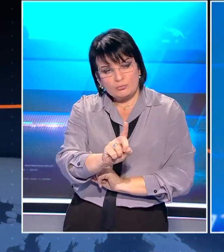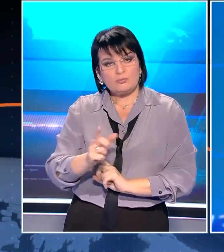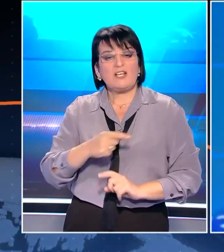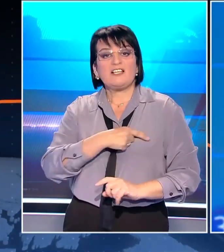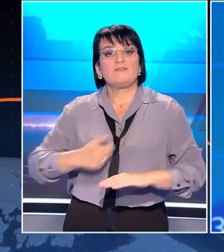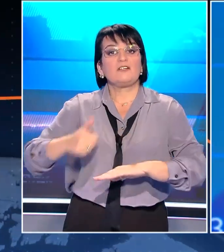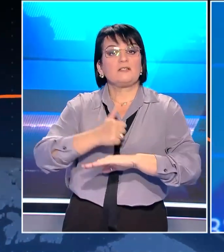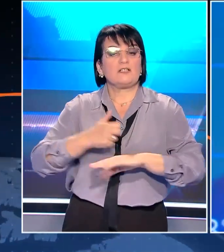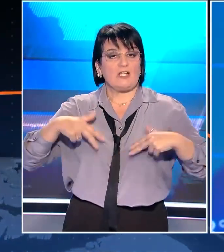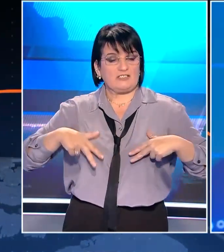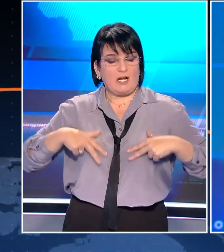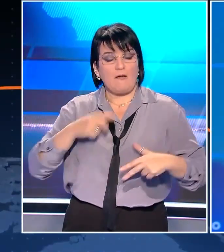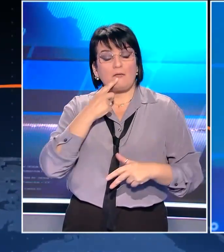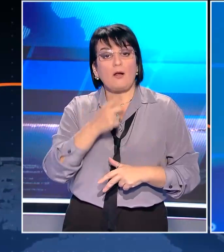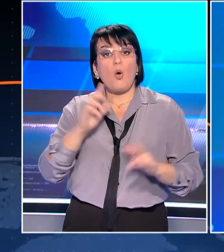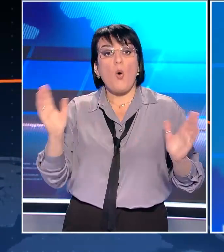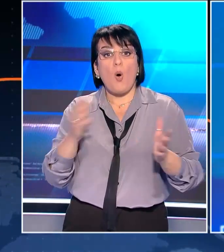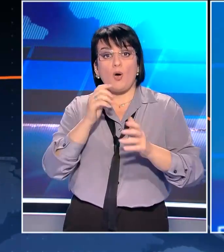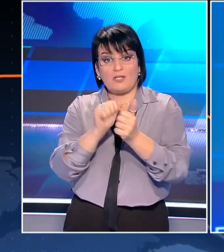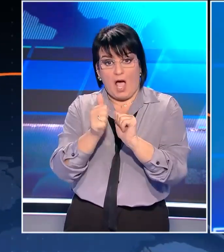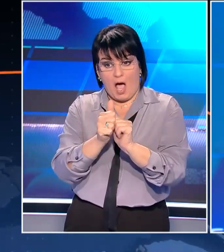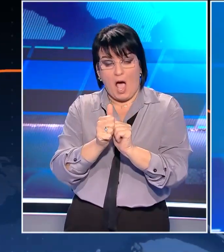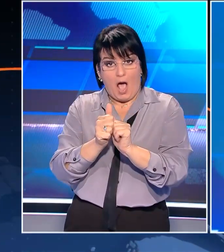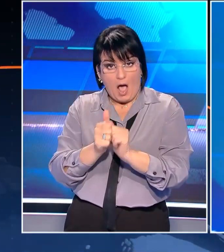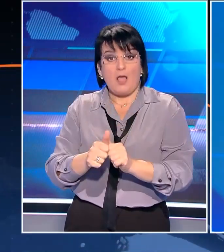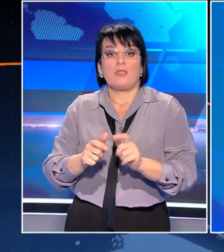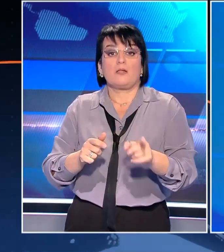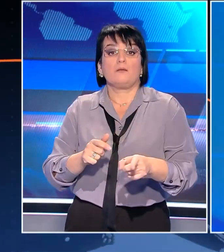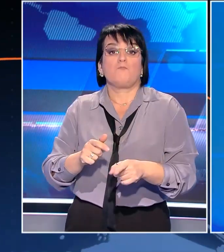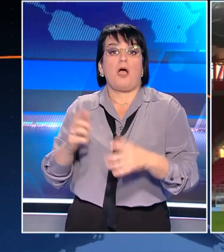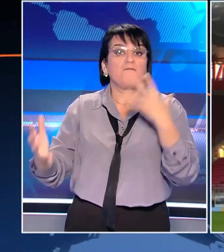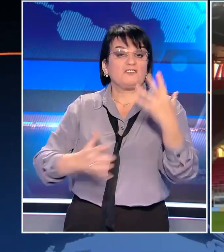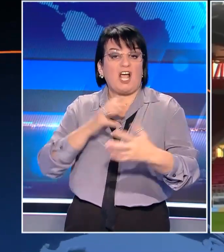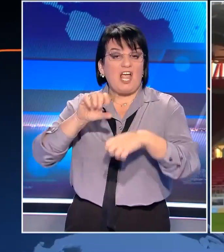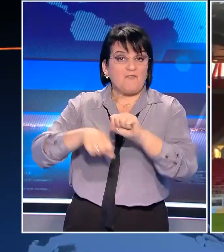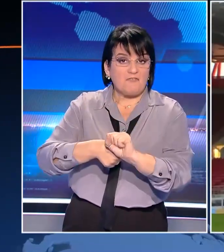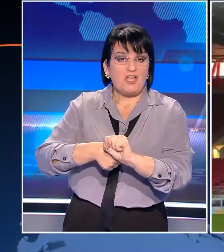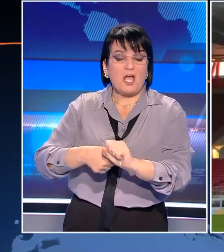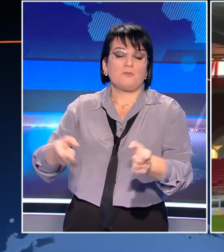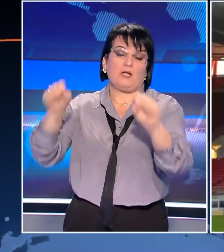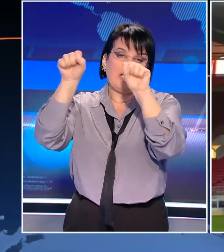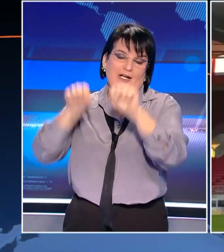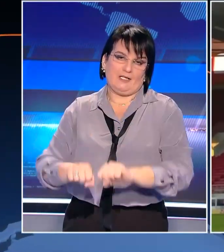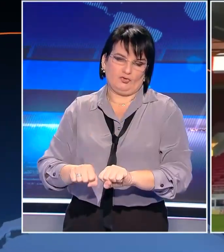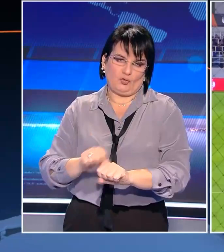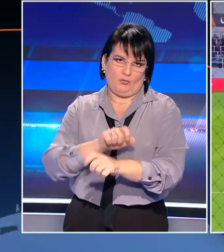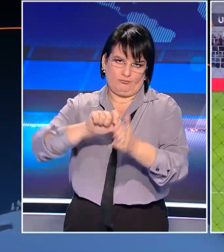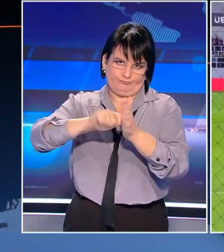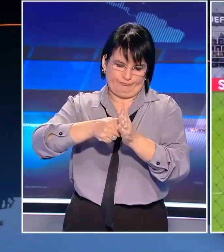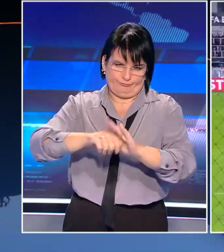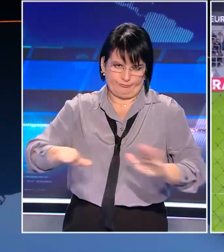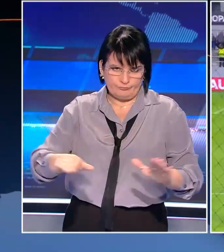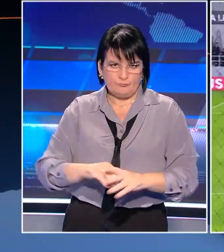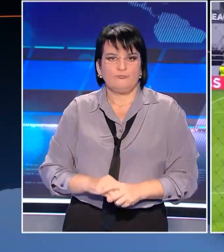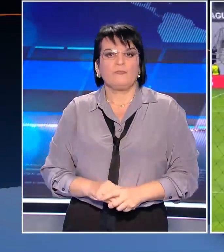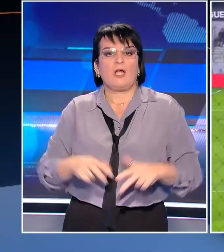στελέχη διαμηνύουν ότι σε όποιο άθλημα παρατηρούνται επεισόδια, για τα γήπεδα θα κλείνουν. Βήμα πίσω δεν κάνει η κυβέρνηση στην απόφασή της για